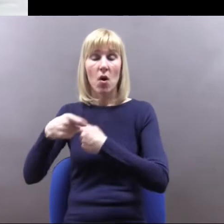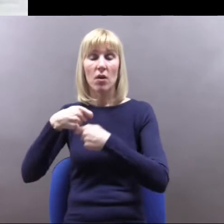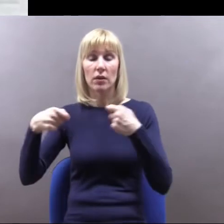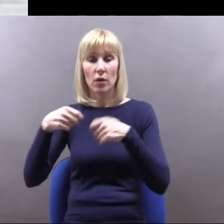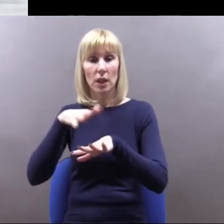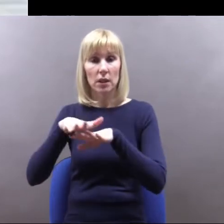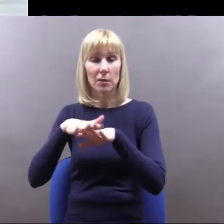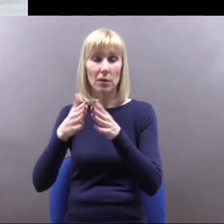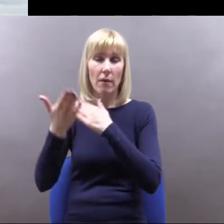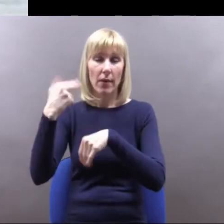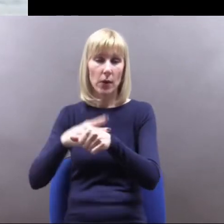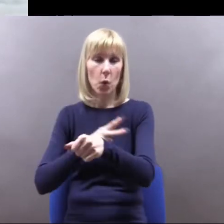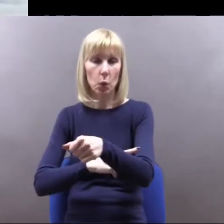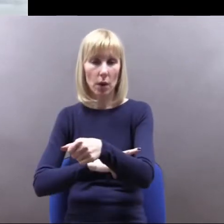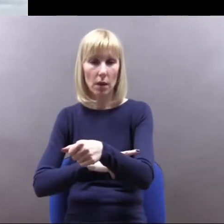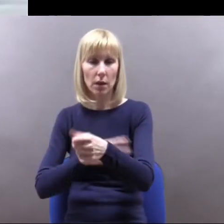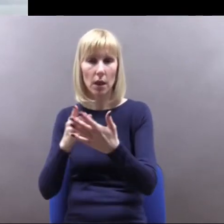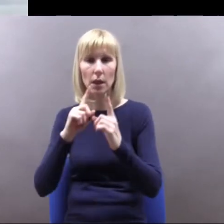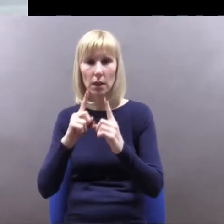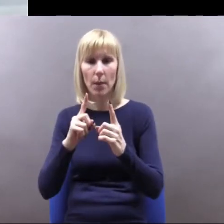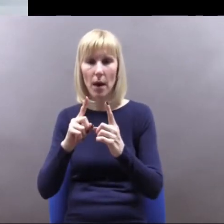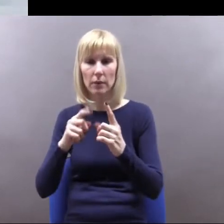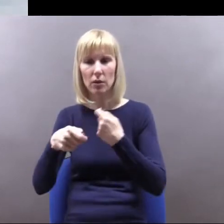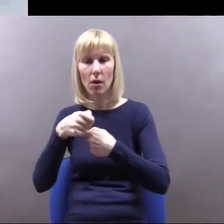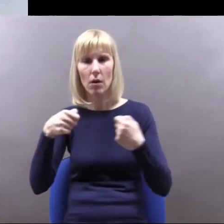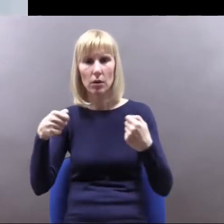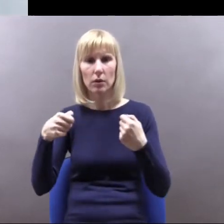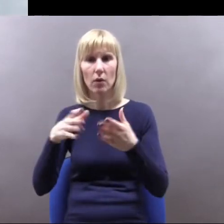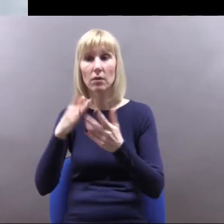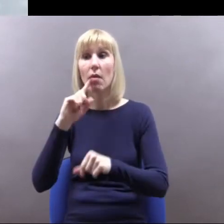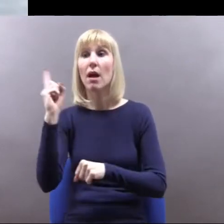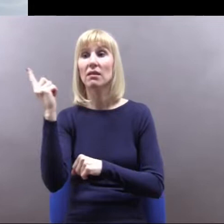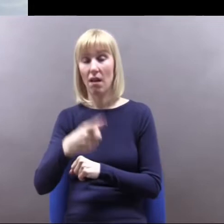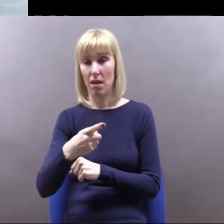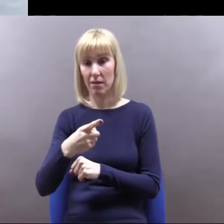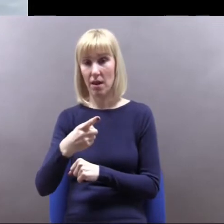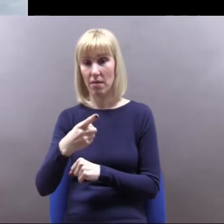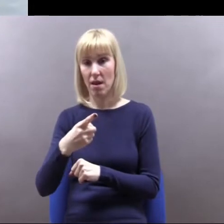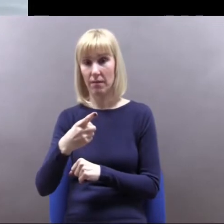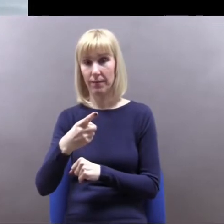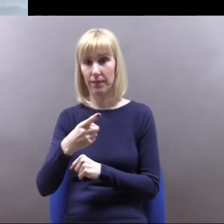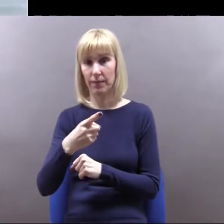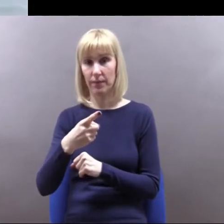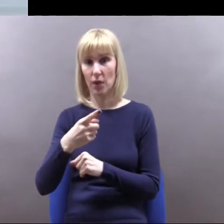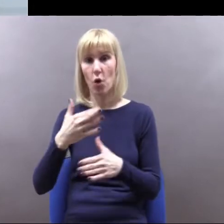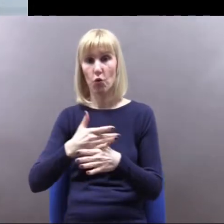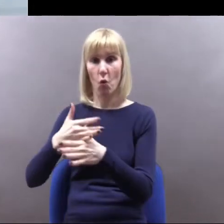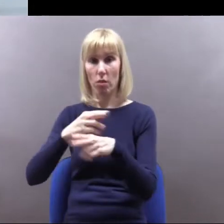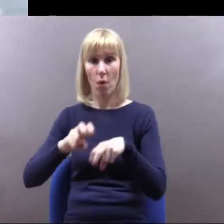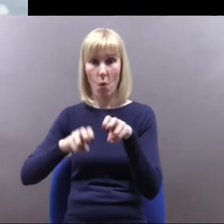rozwiązań systemowych. W wielu urzędach jeszcze kilka lat temu było to rozwiązanie zalecane,